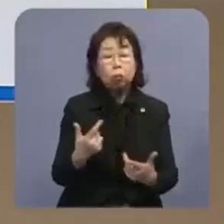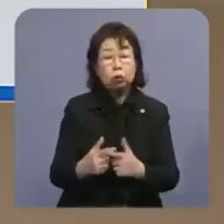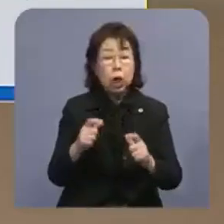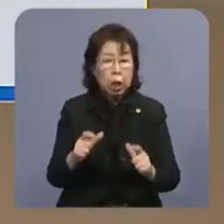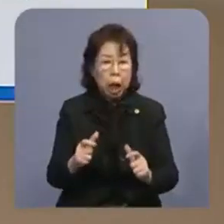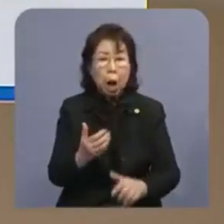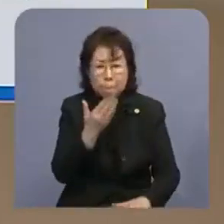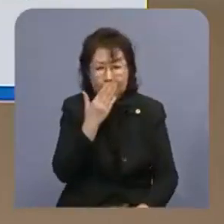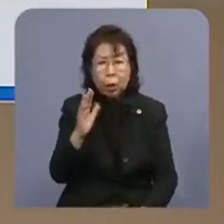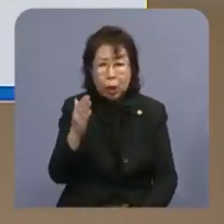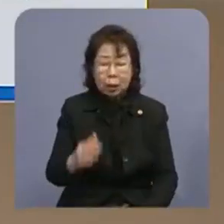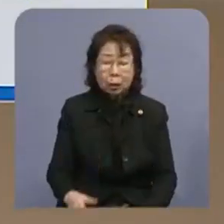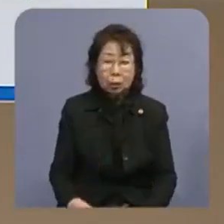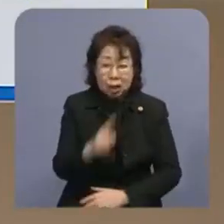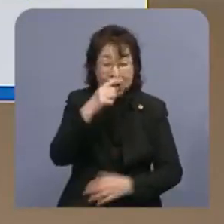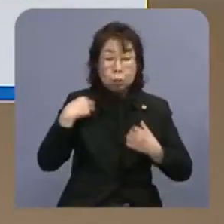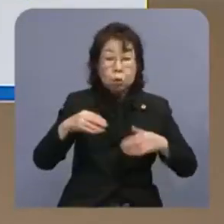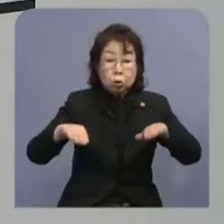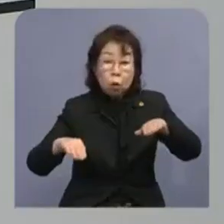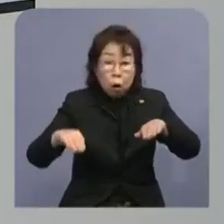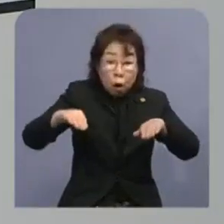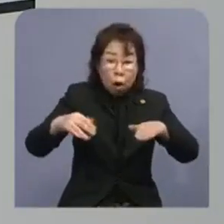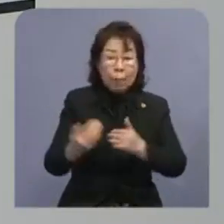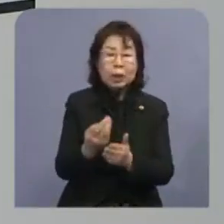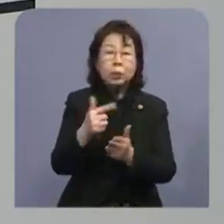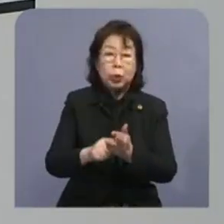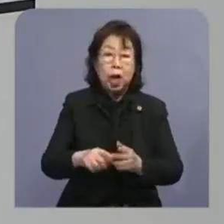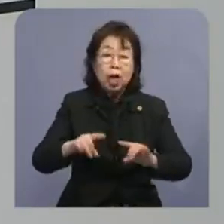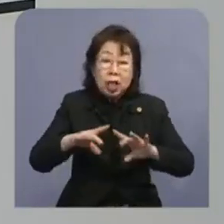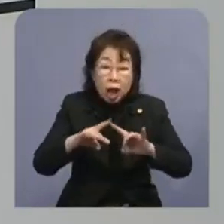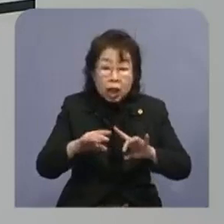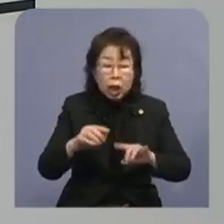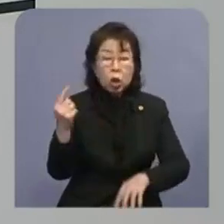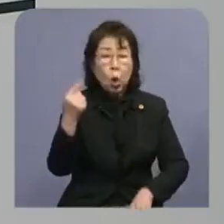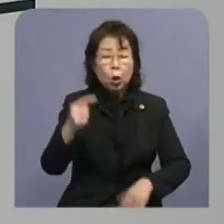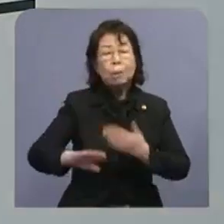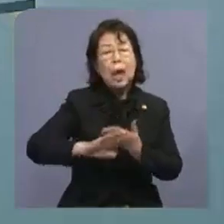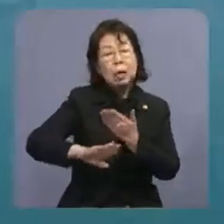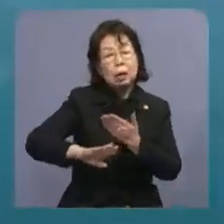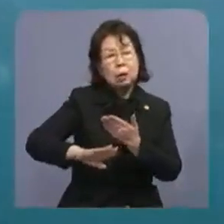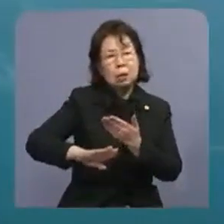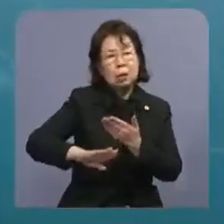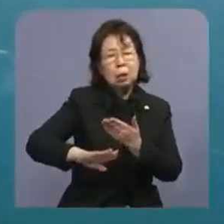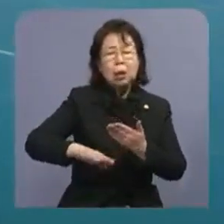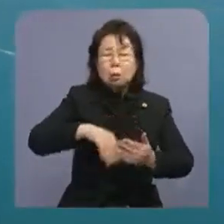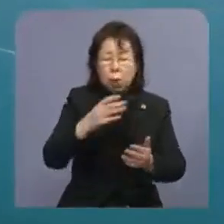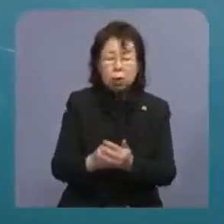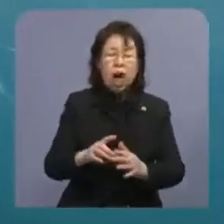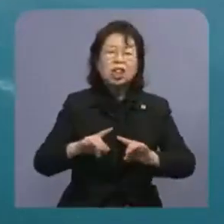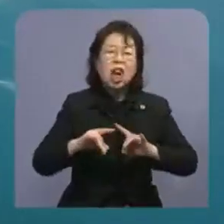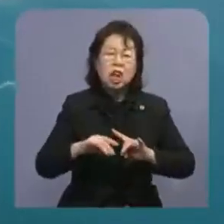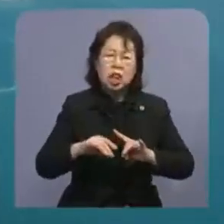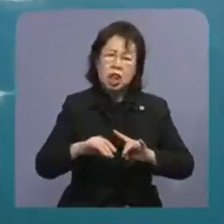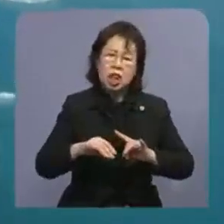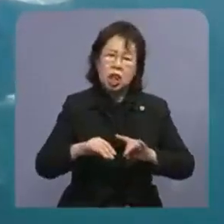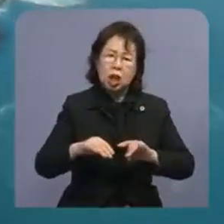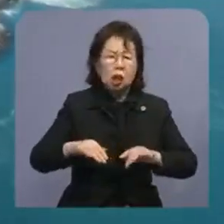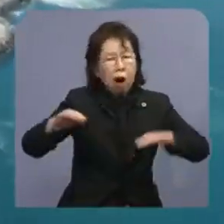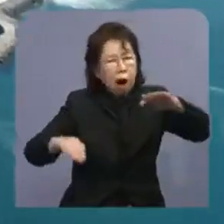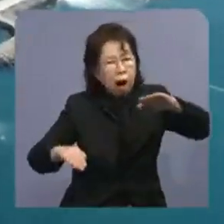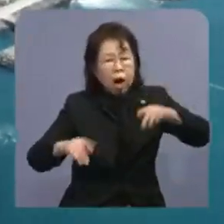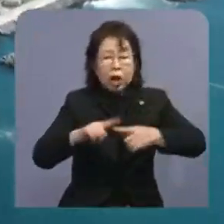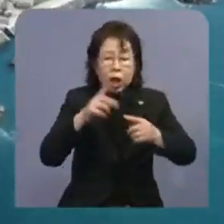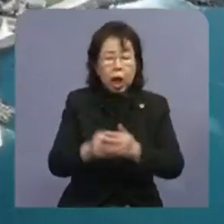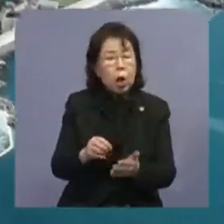생길 수 있다 국가균형발전위원회도 전기요금 차등재 관련 연구를 맡기는 등 전력수급 불균형 문제를 지역발전